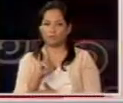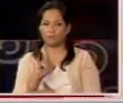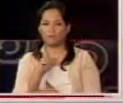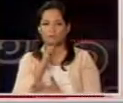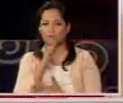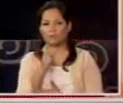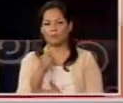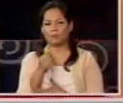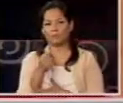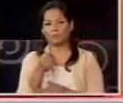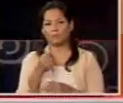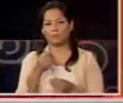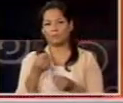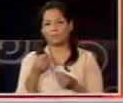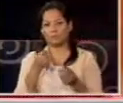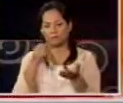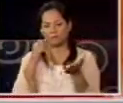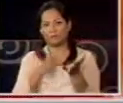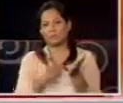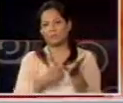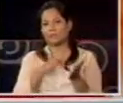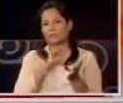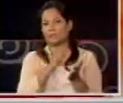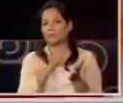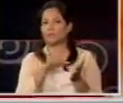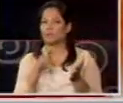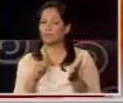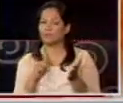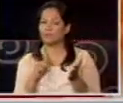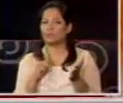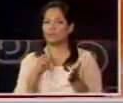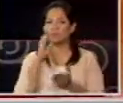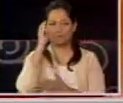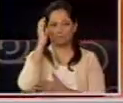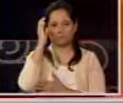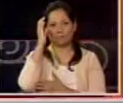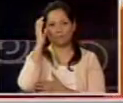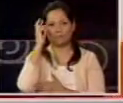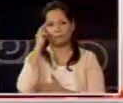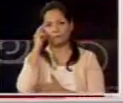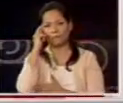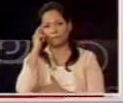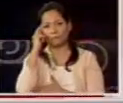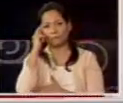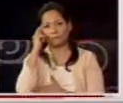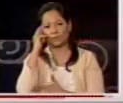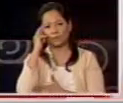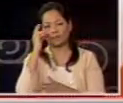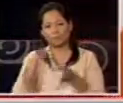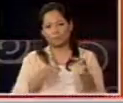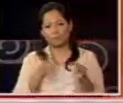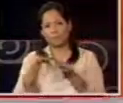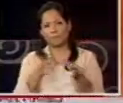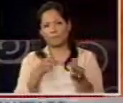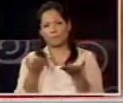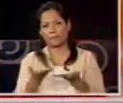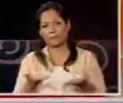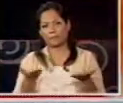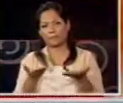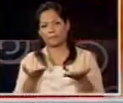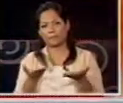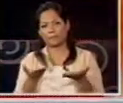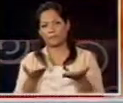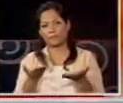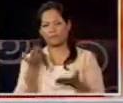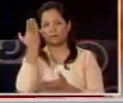nasa sal-in ni CJ. Tama. Ang pinapaliwanag dito ay kasi dati,